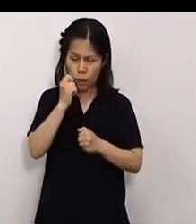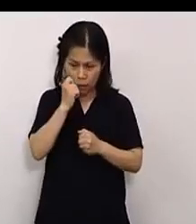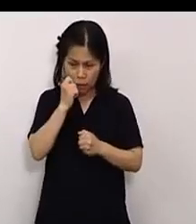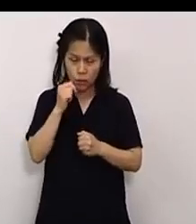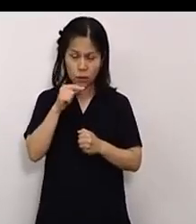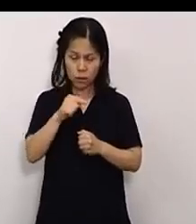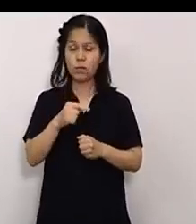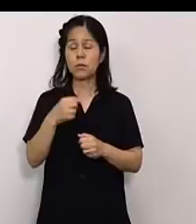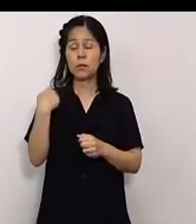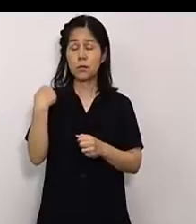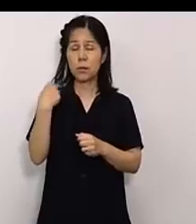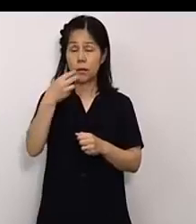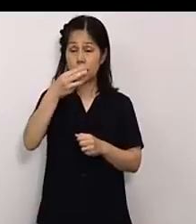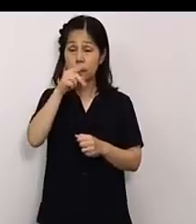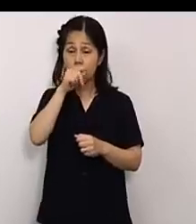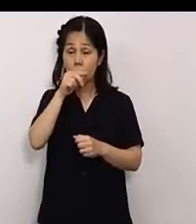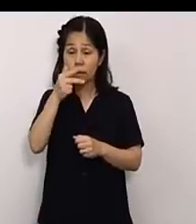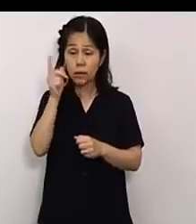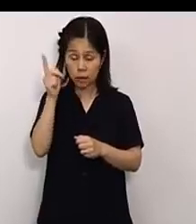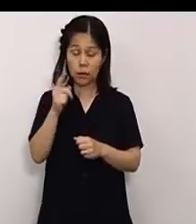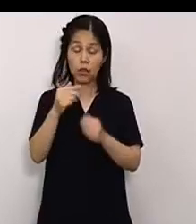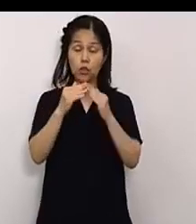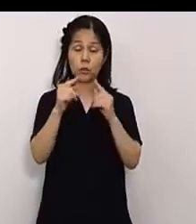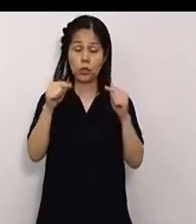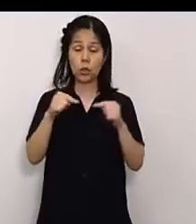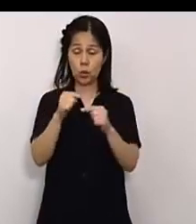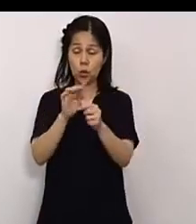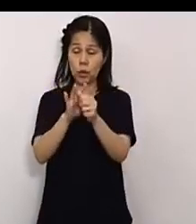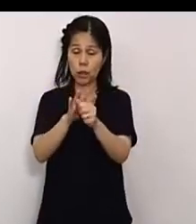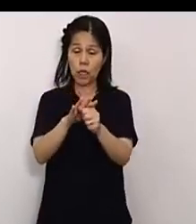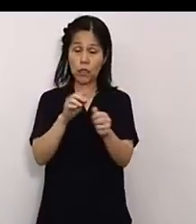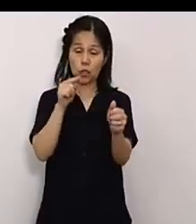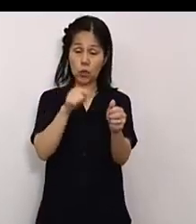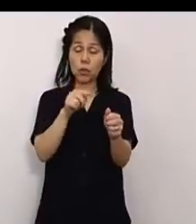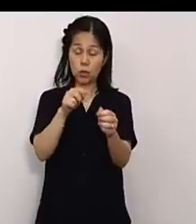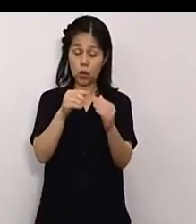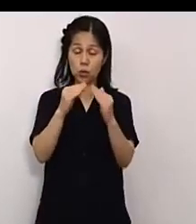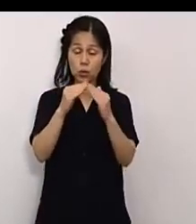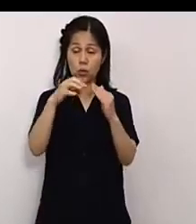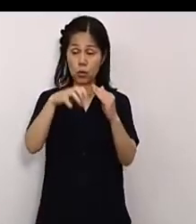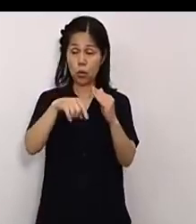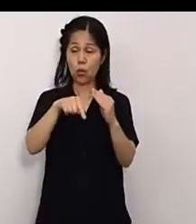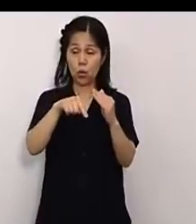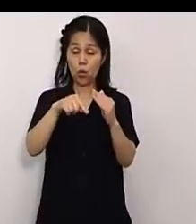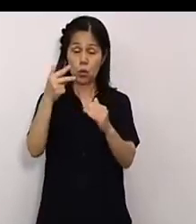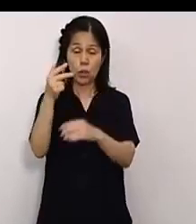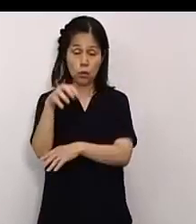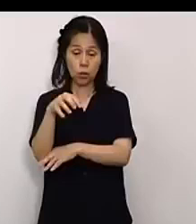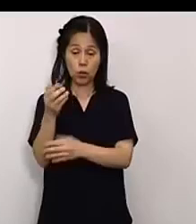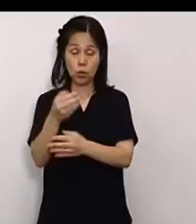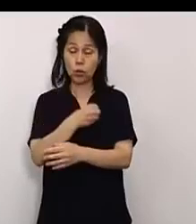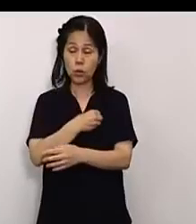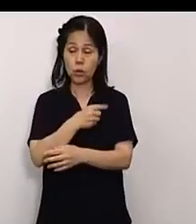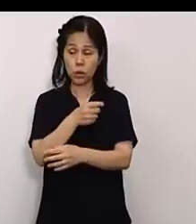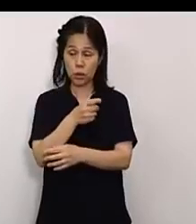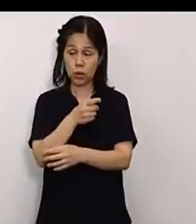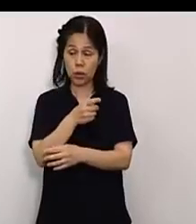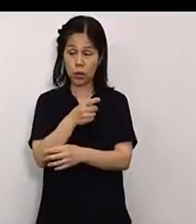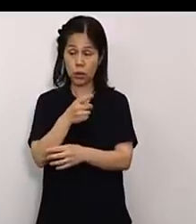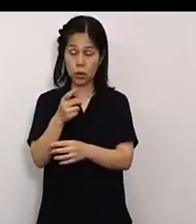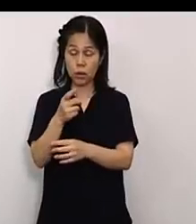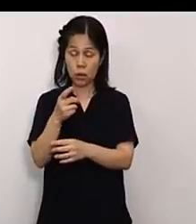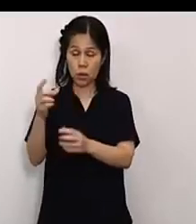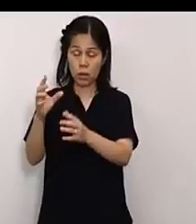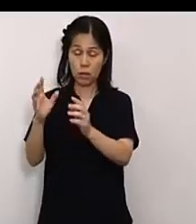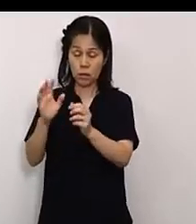市で住民票の支援措置をかけている女性の住所を市役所の職員が加害者に